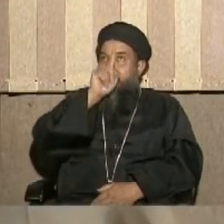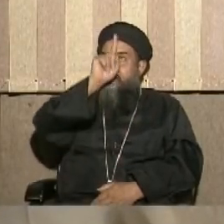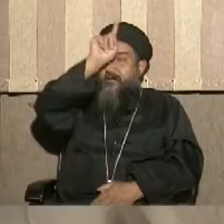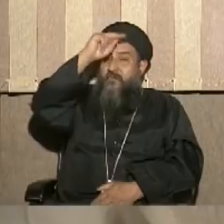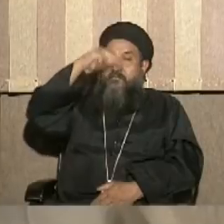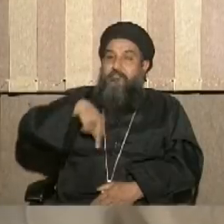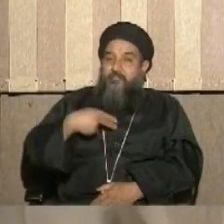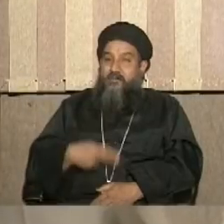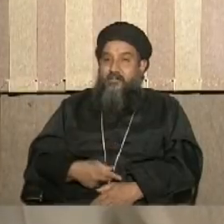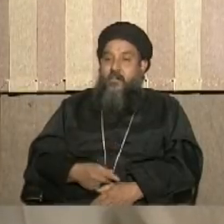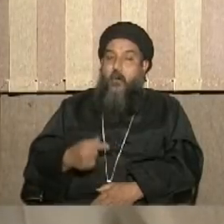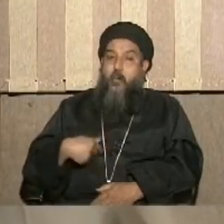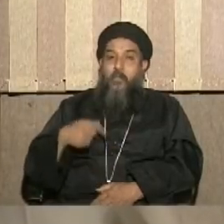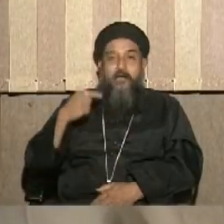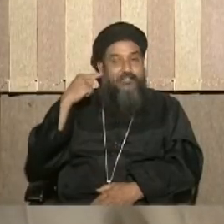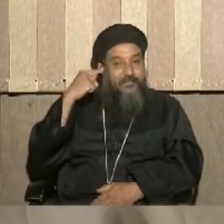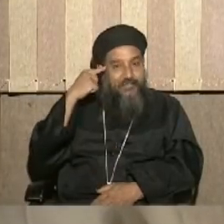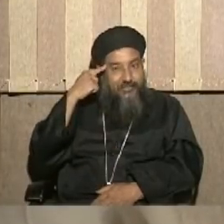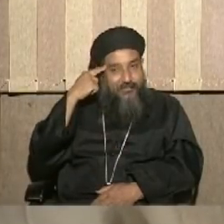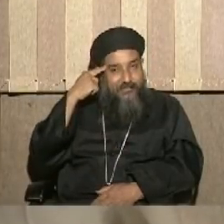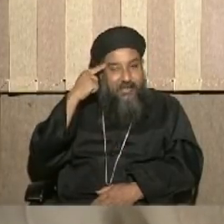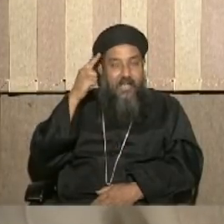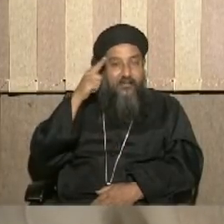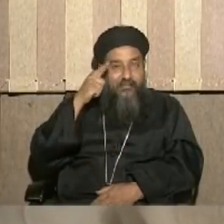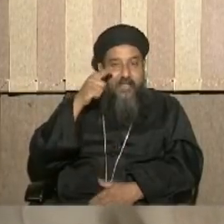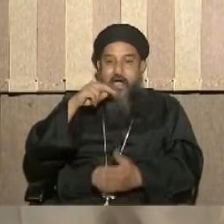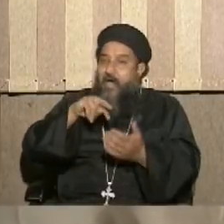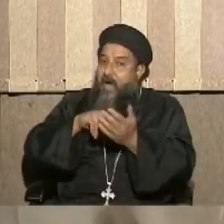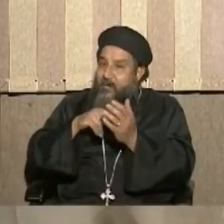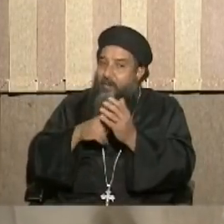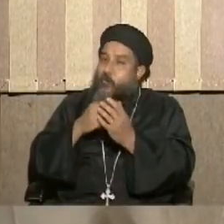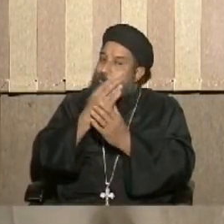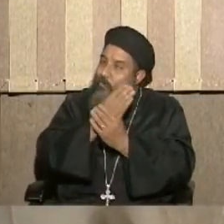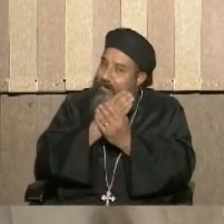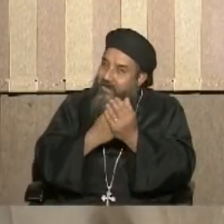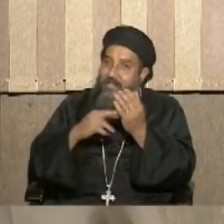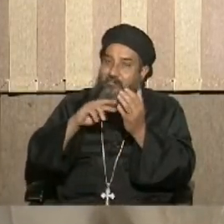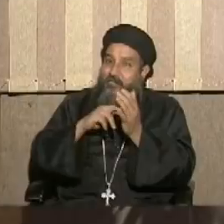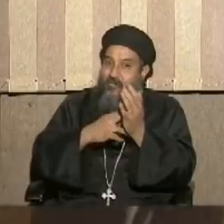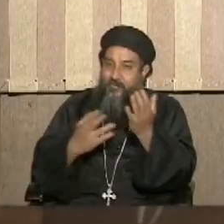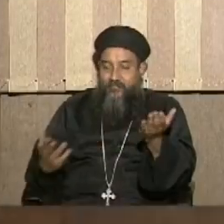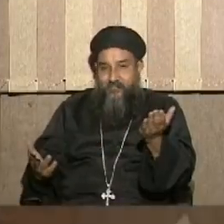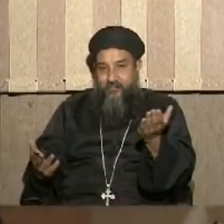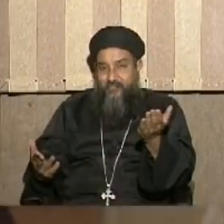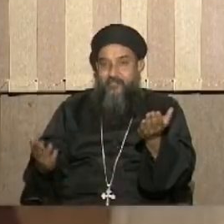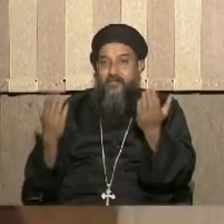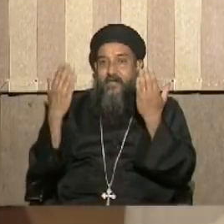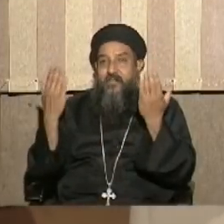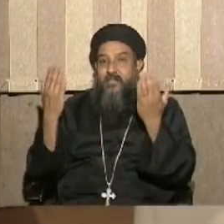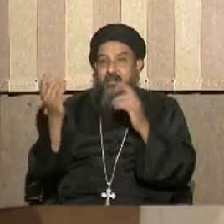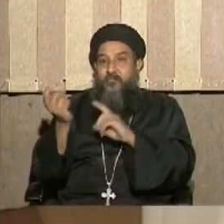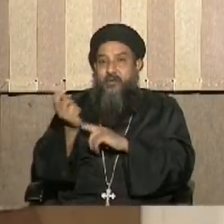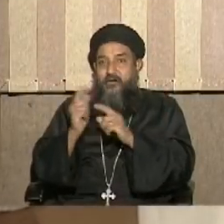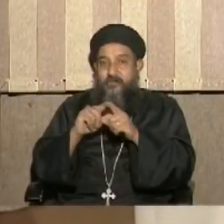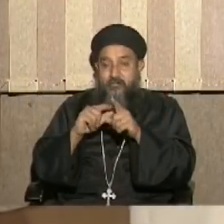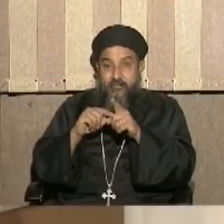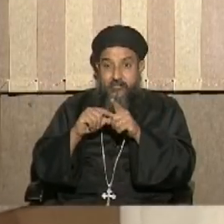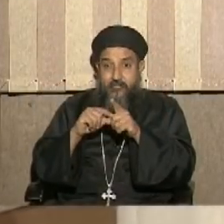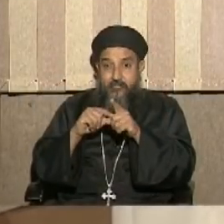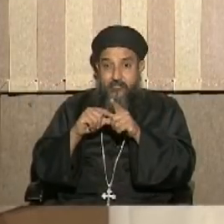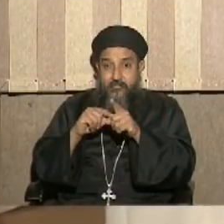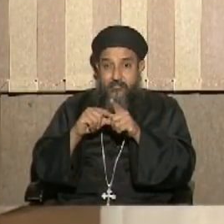حسب إرشادك علشان تعلن لي عملك في أولادك يا